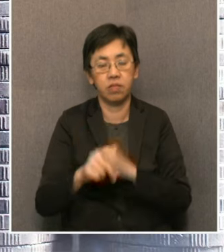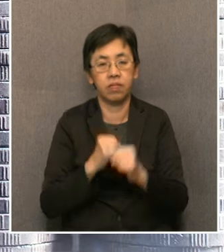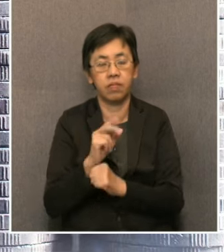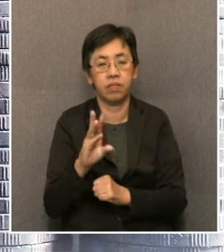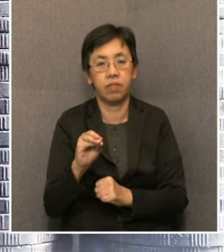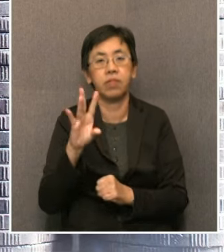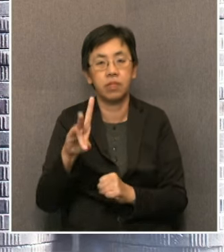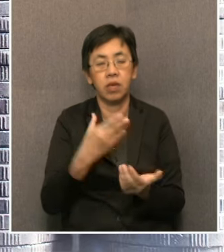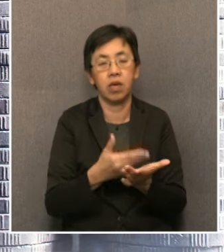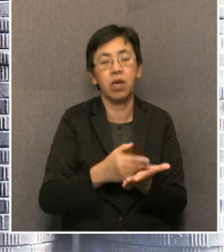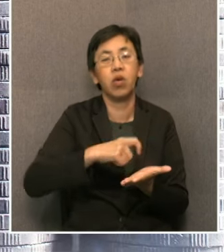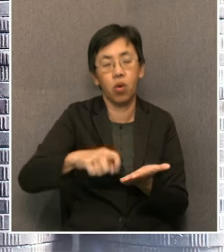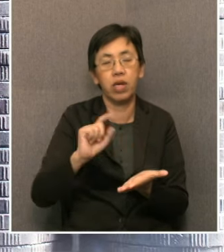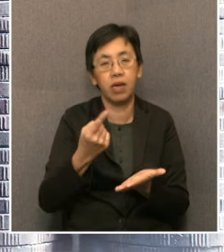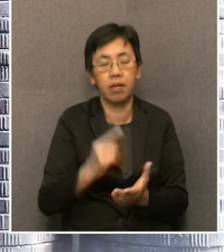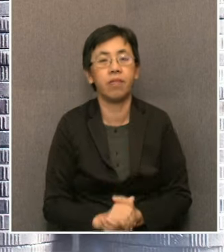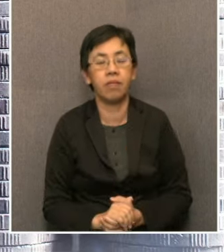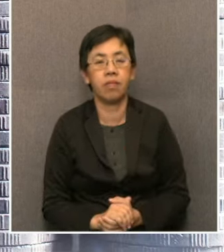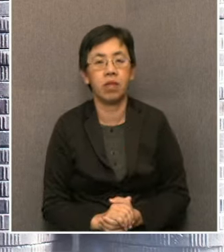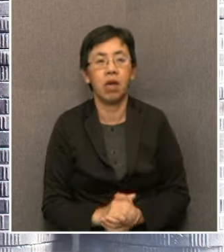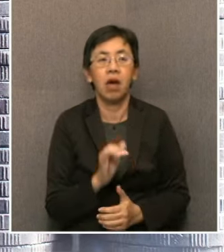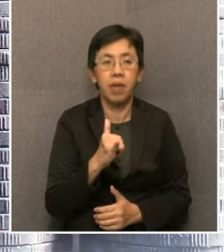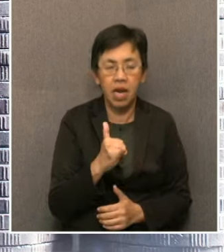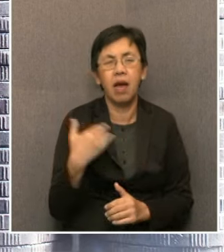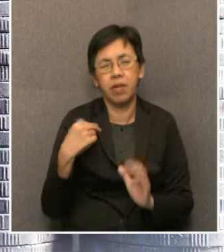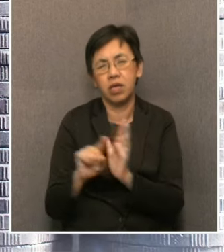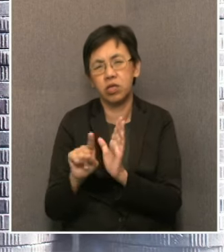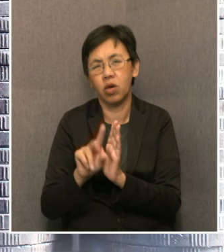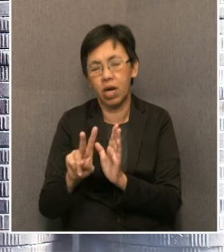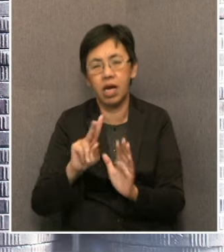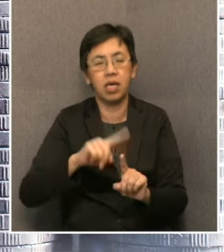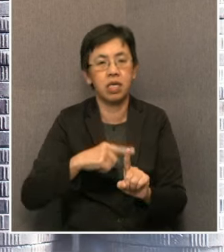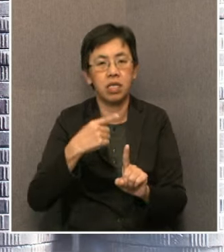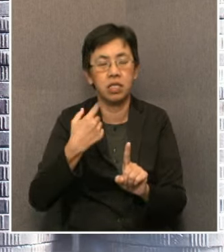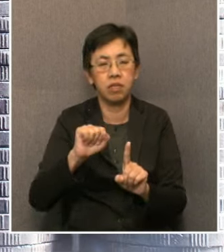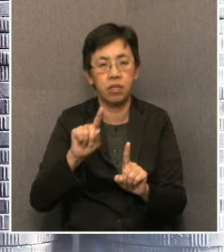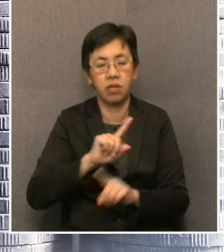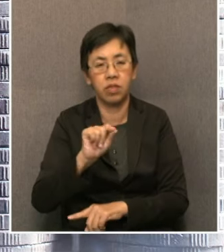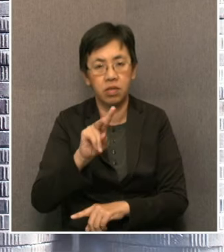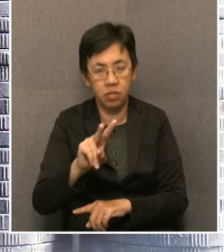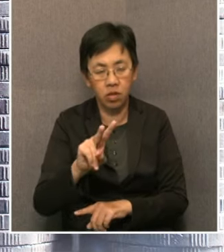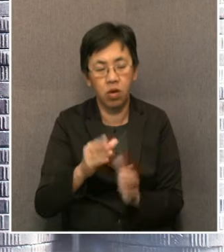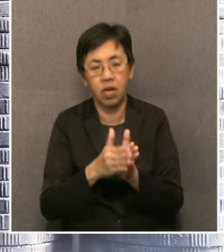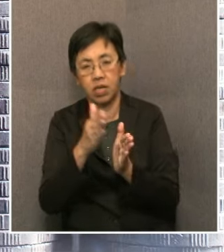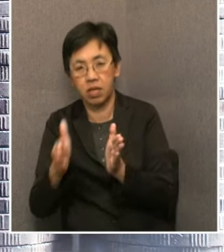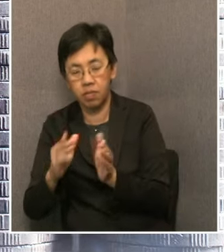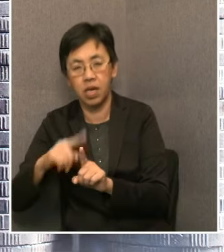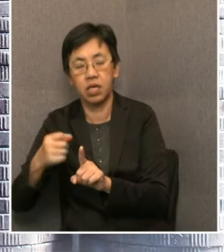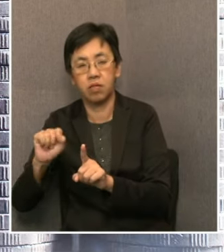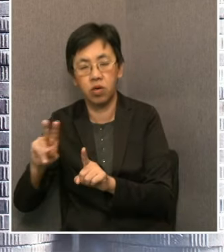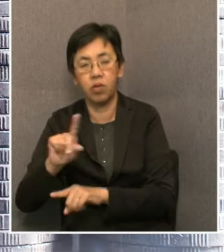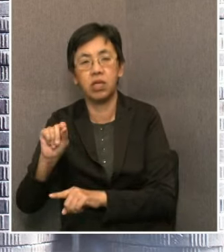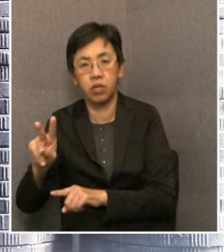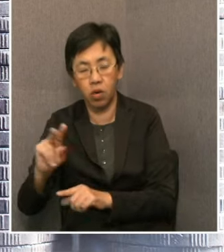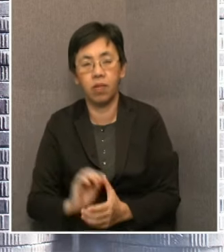67 นะคะหรอว่ายัมอีก 2 ครั้งค่ก็คือวนที่ 22 พฤศจิกายนและ 22 ธนวาคม